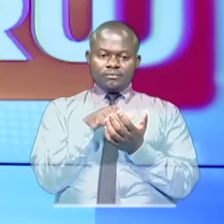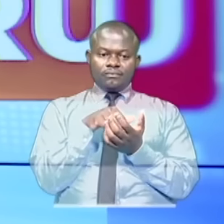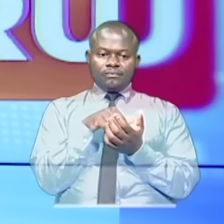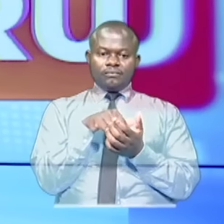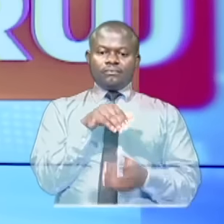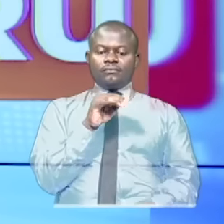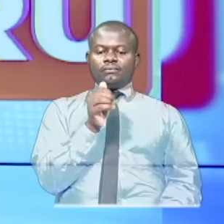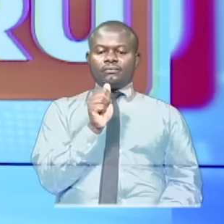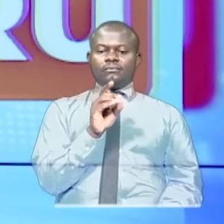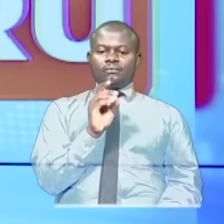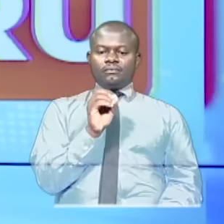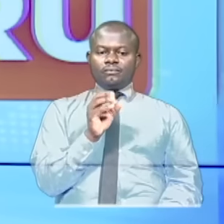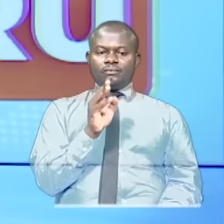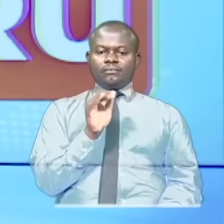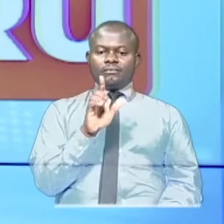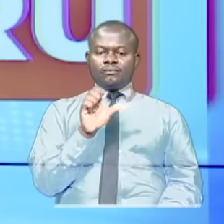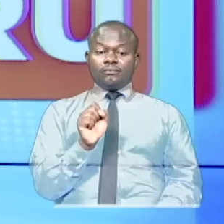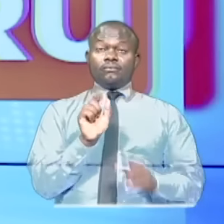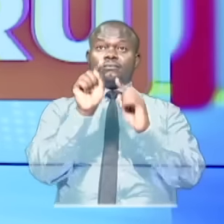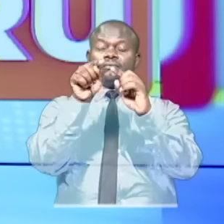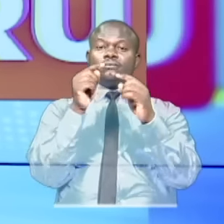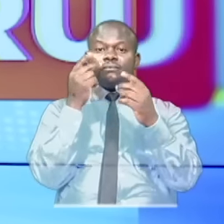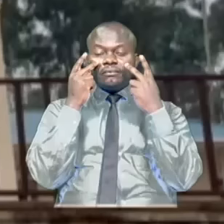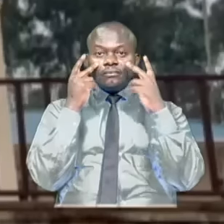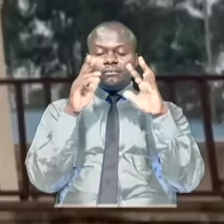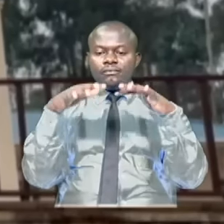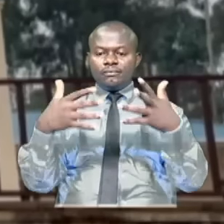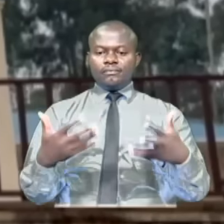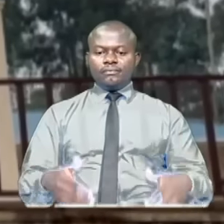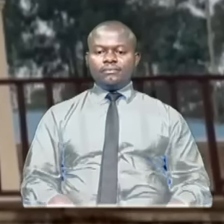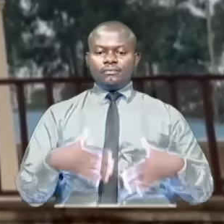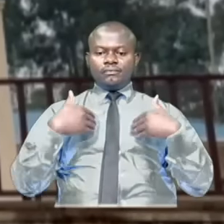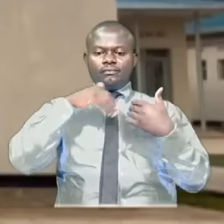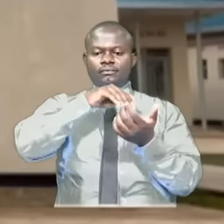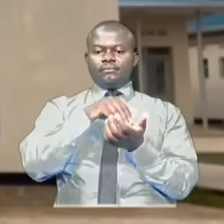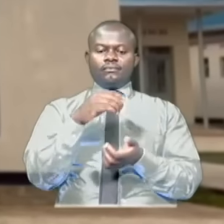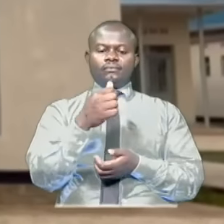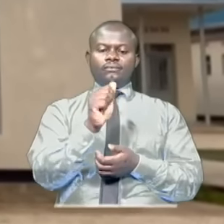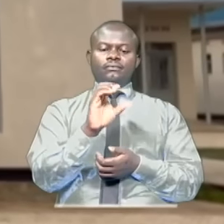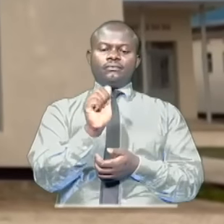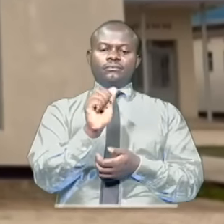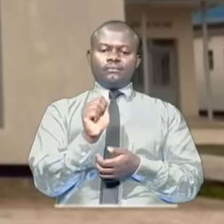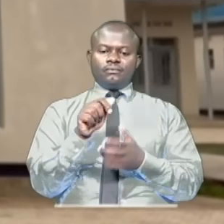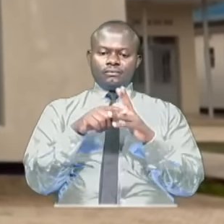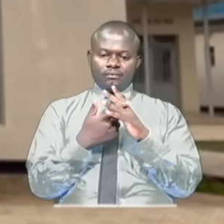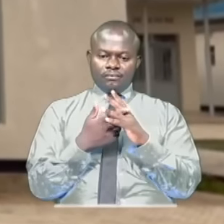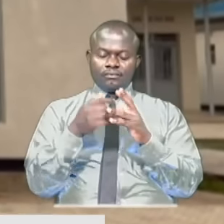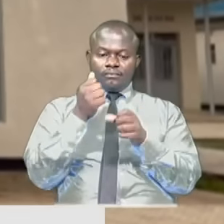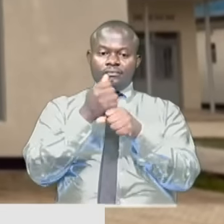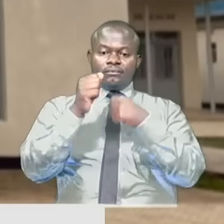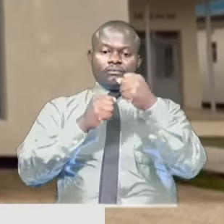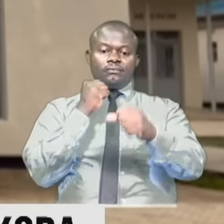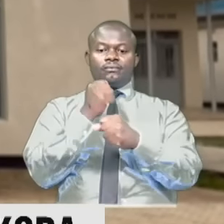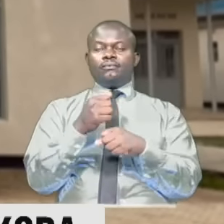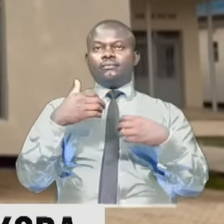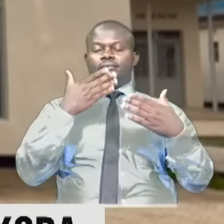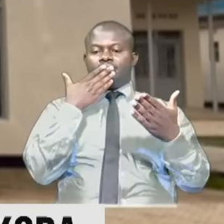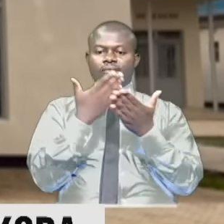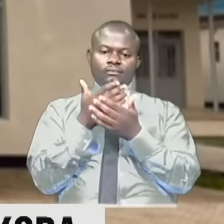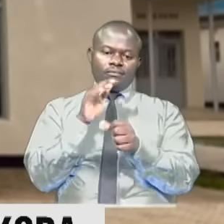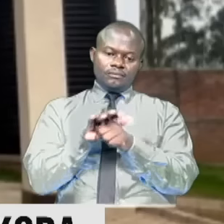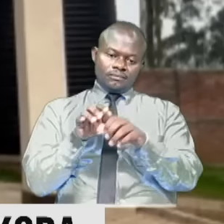wacu Jado Ofisi yagiye yo reka tubwire uko yabisanze. Nderabuzima cya Gacaca gifunguye imiryango muri uyu mwaka. Ni inkuru nziza abaturage b'umurenge wa